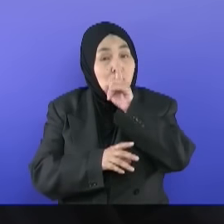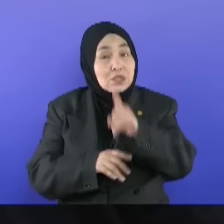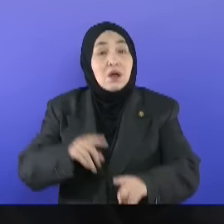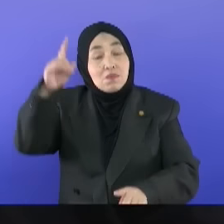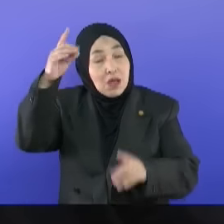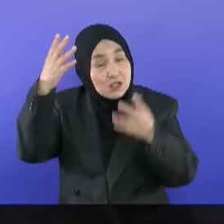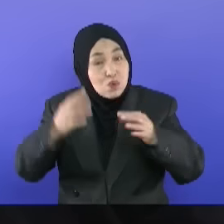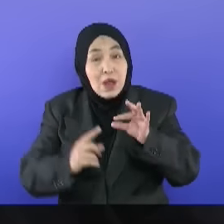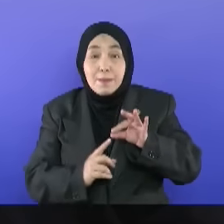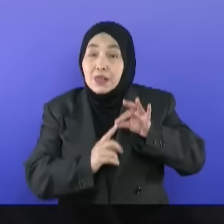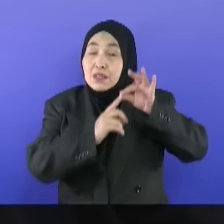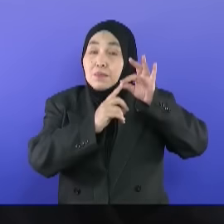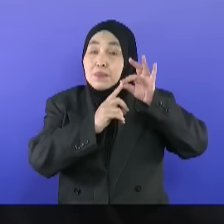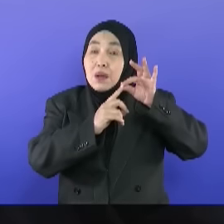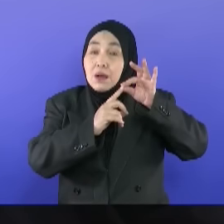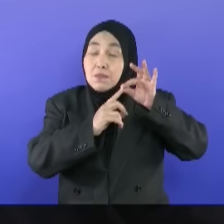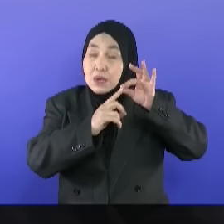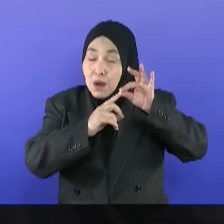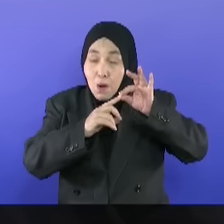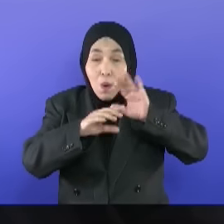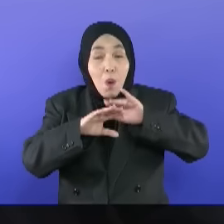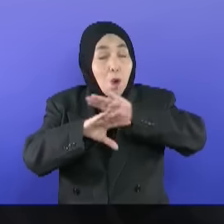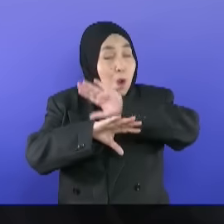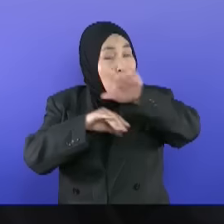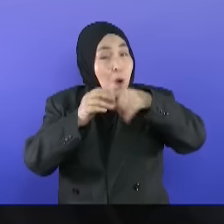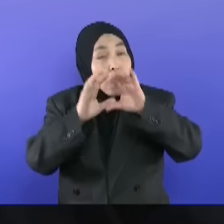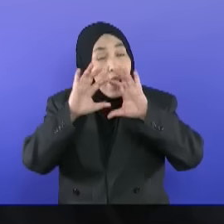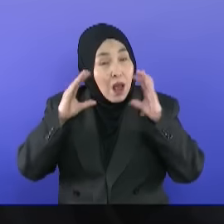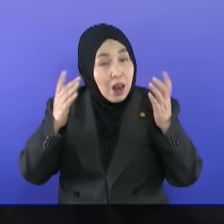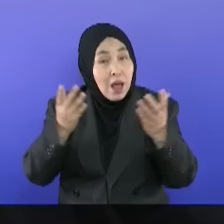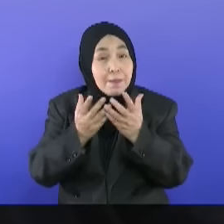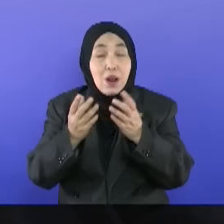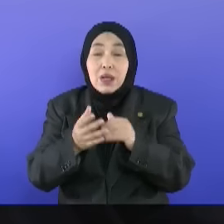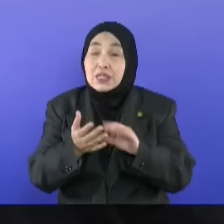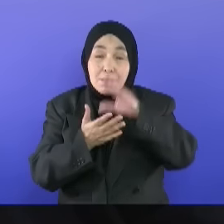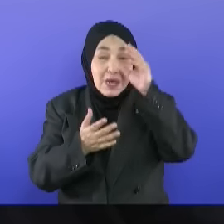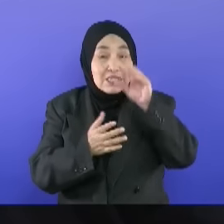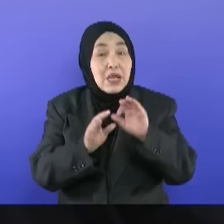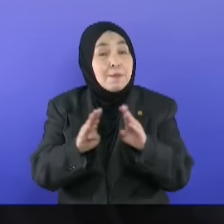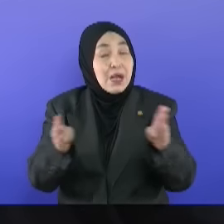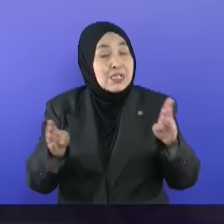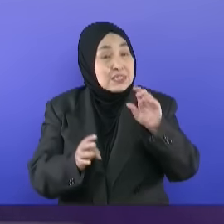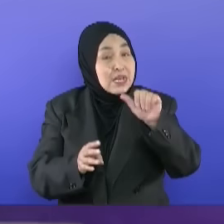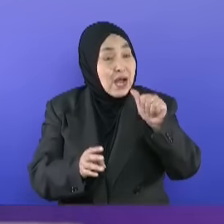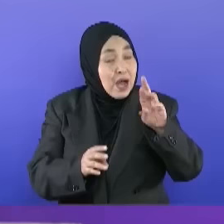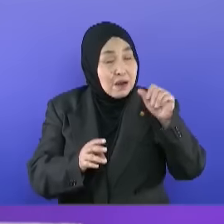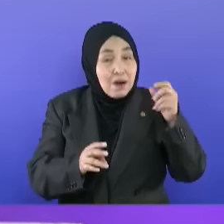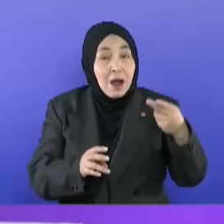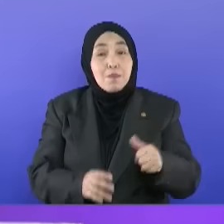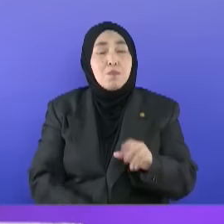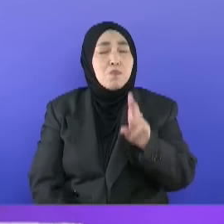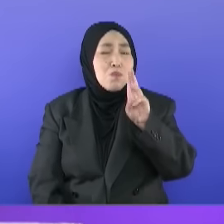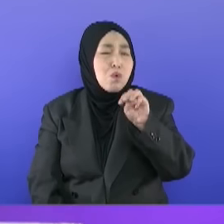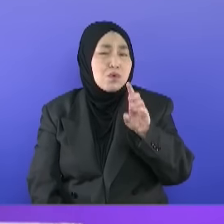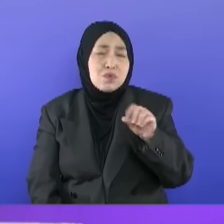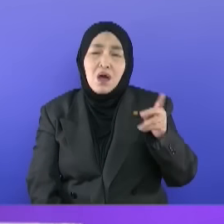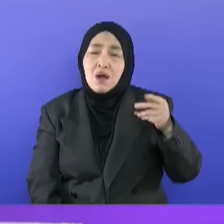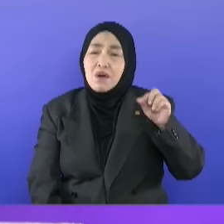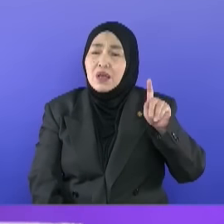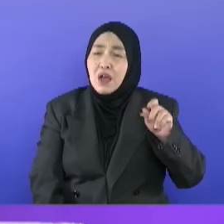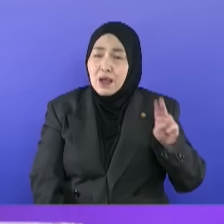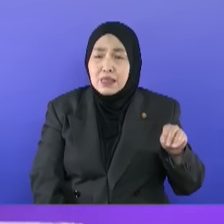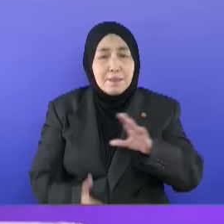telah mengutamakan kamu atas seluruh alam. Ya. Fadaltuk itu kalau kita belajar bahasa Arab adalah dalam fi'il mudharik ke madhi. Ah